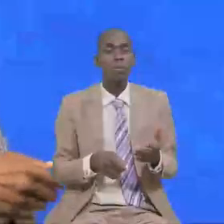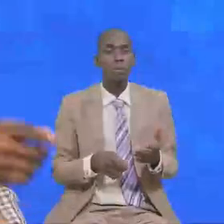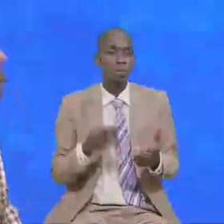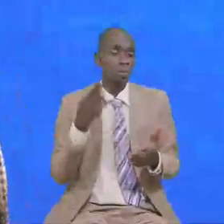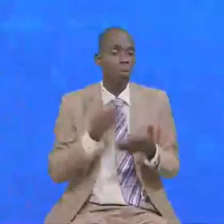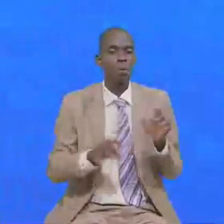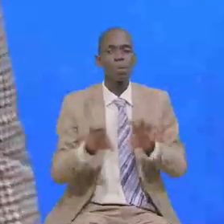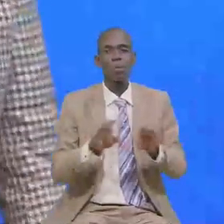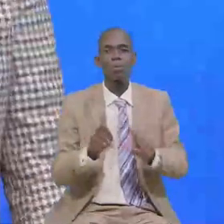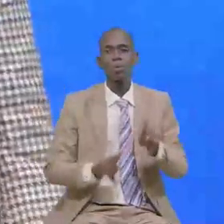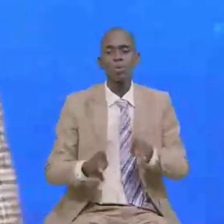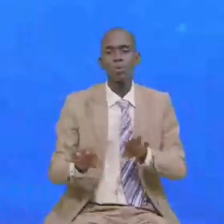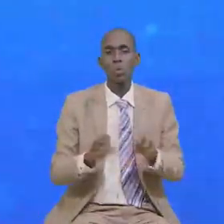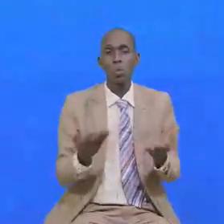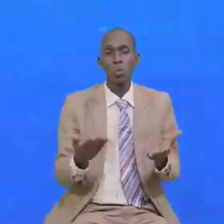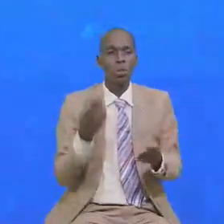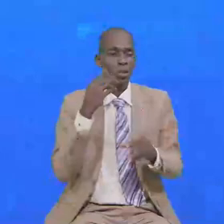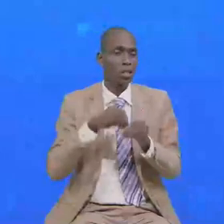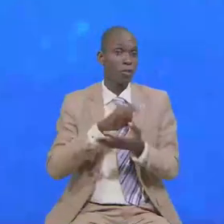qu'ils ont fait? Voilà le verset 4.